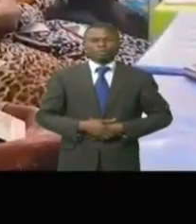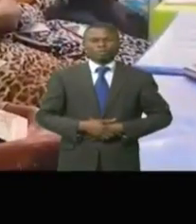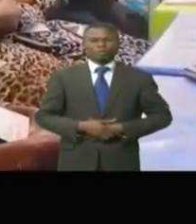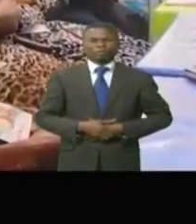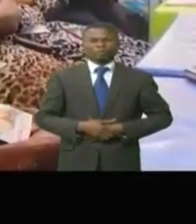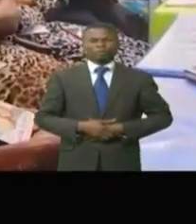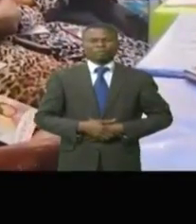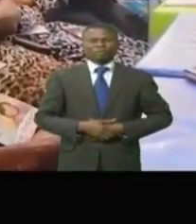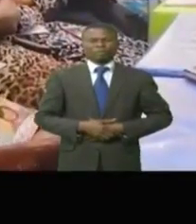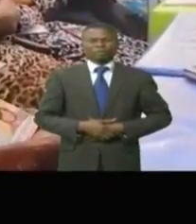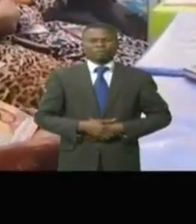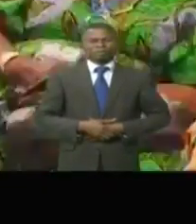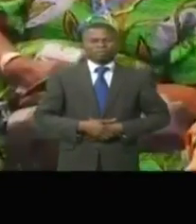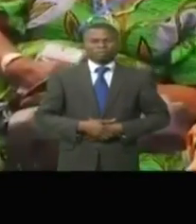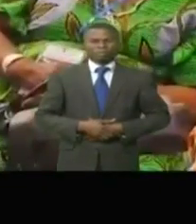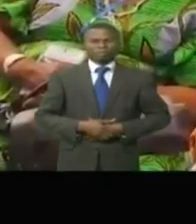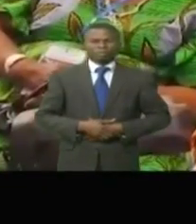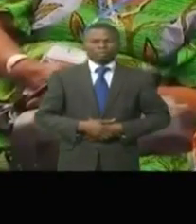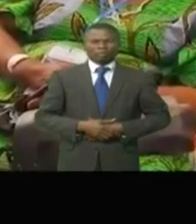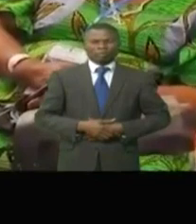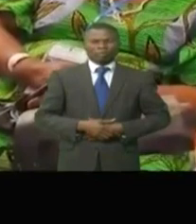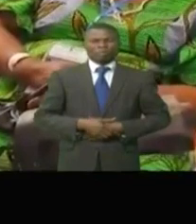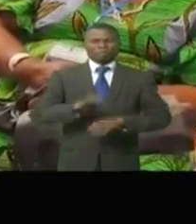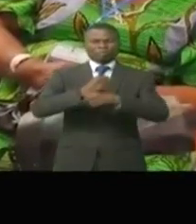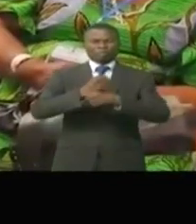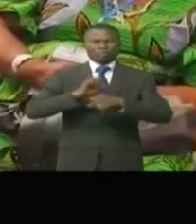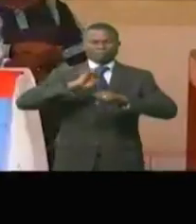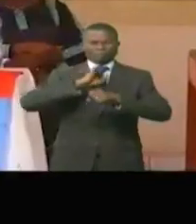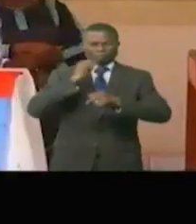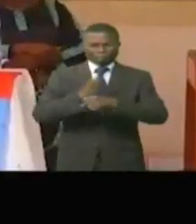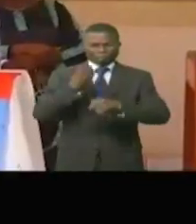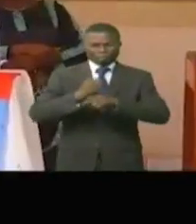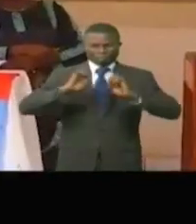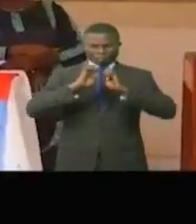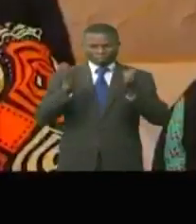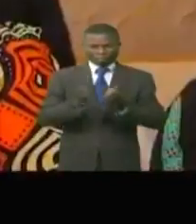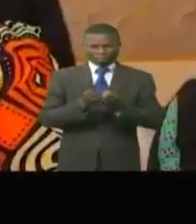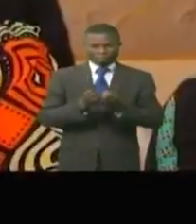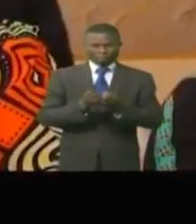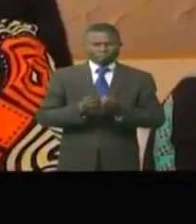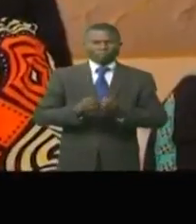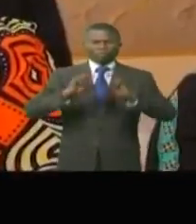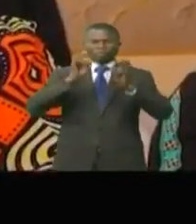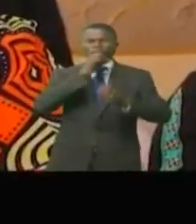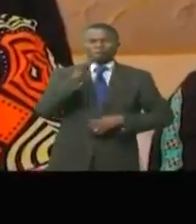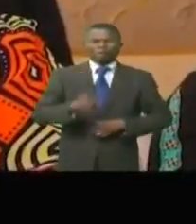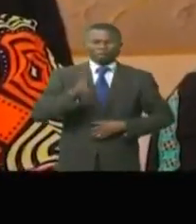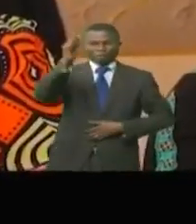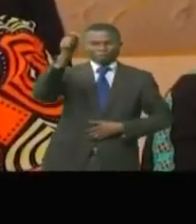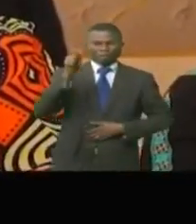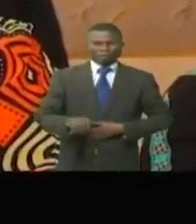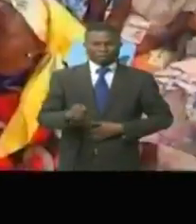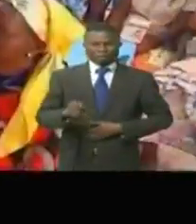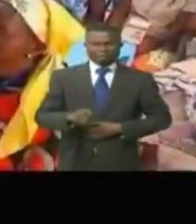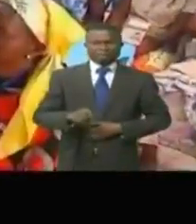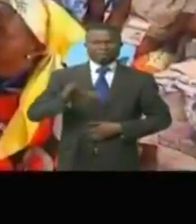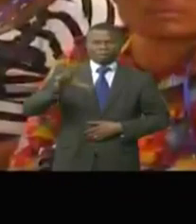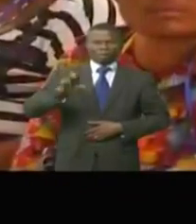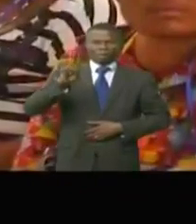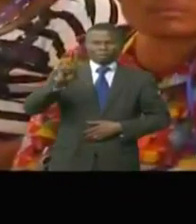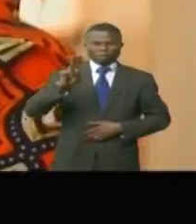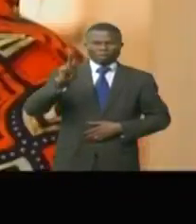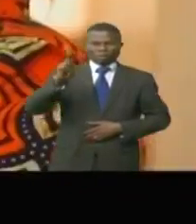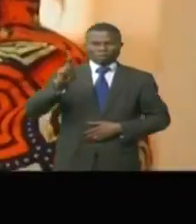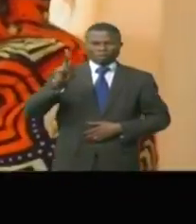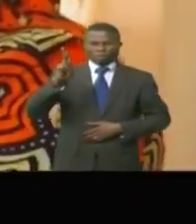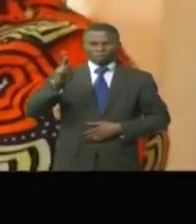cette formation sur l'entrepreneuriat démarrée à Saint-Christophe, à la cité des anciens combattants à Lukunga, 3 jours